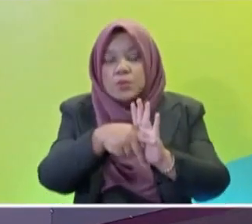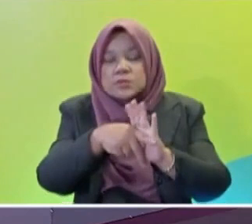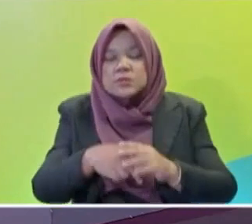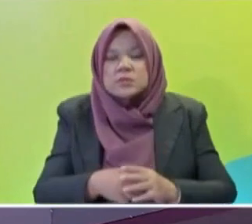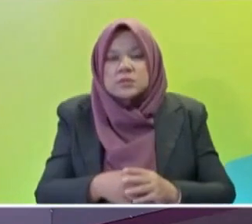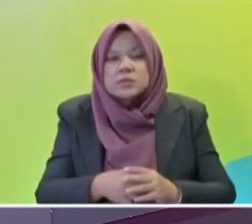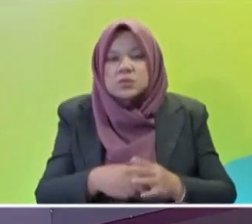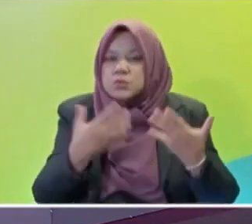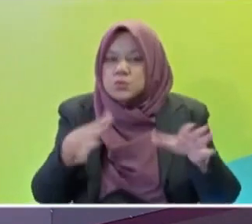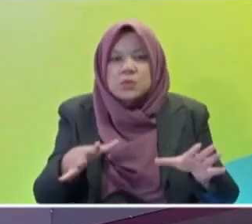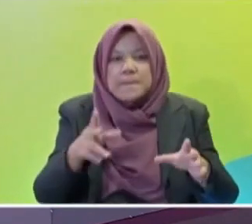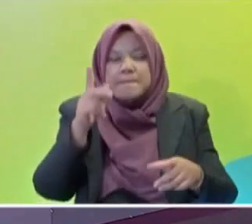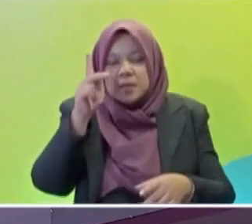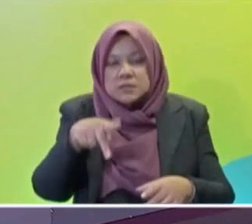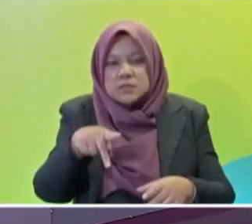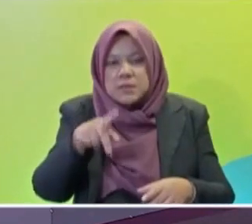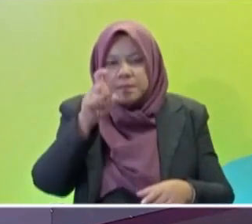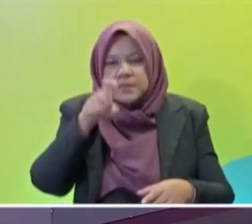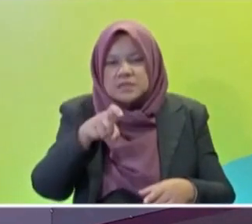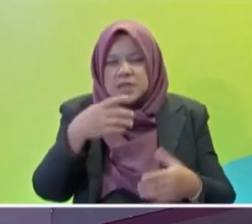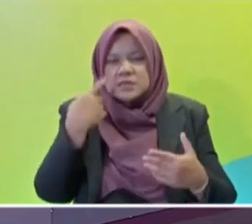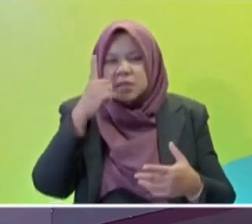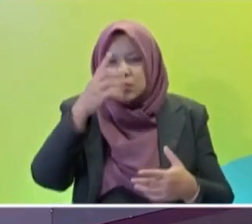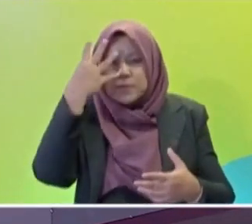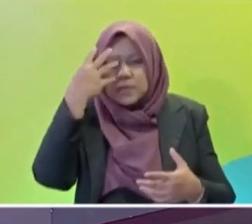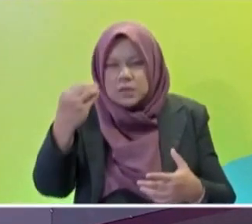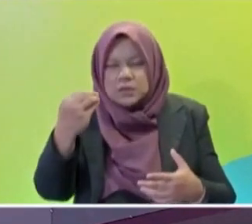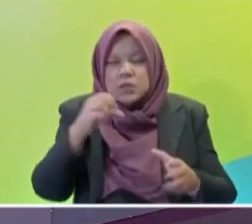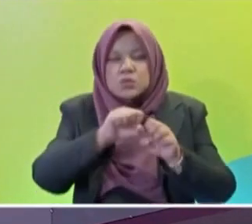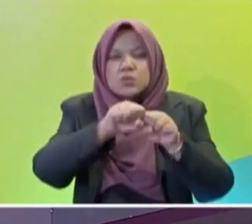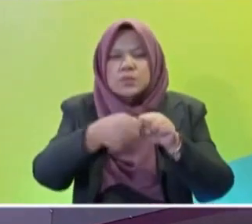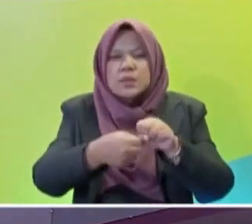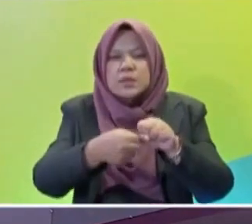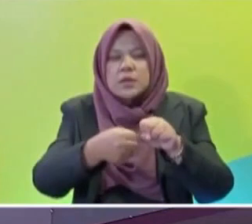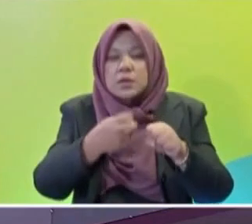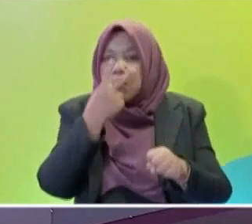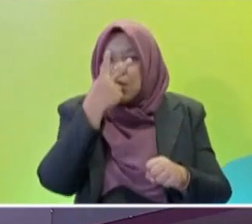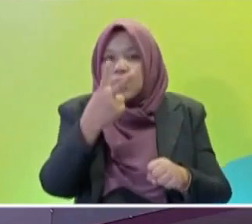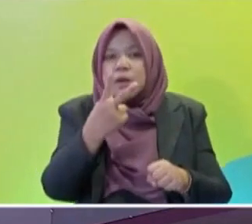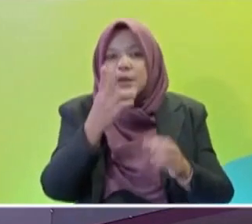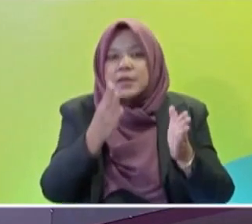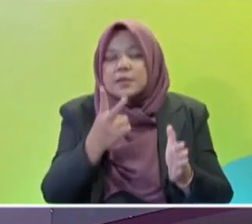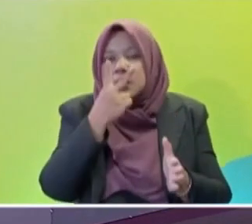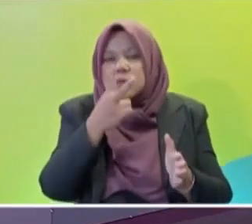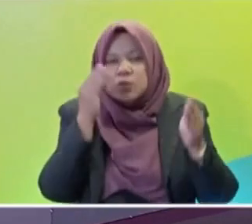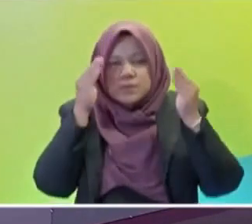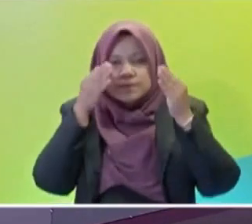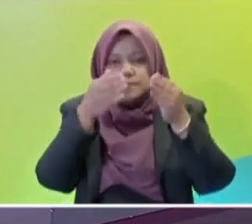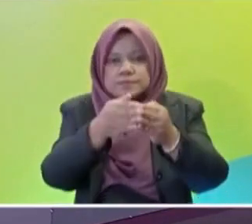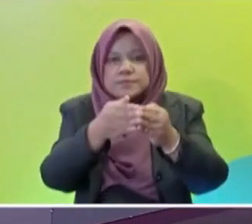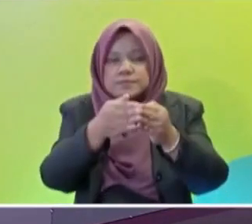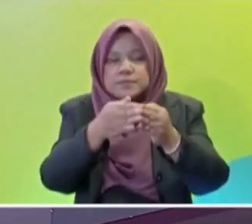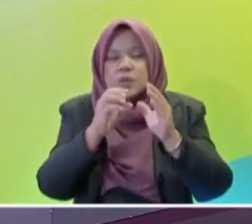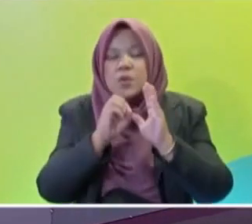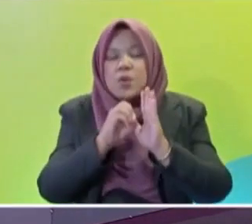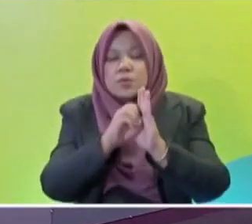sudah tentu kita memerlukan satu penegasan supaya penonton yang melihat tertumpuk kepada